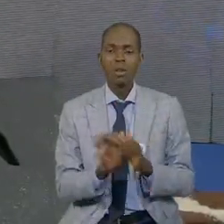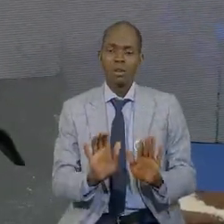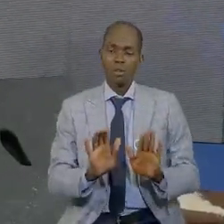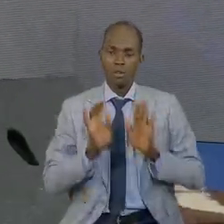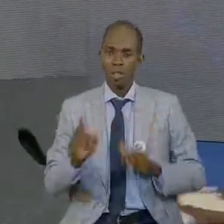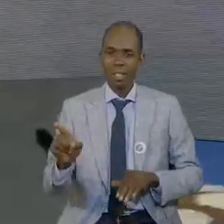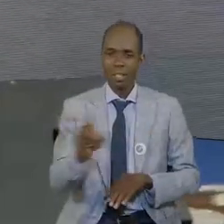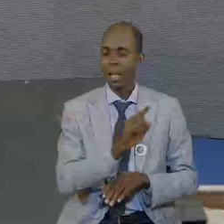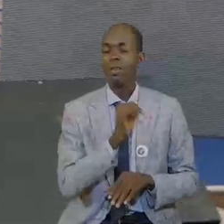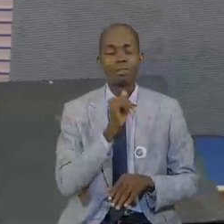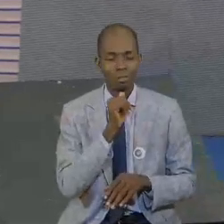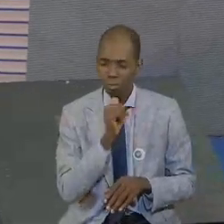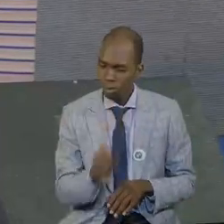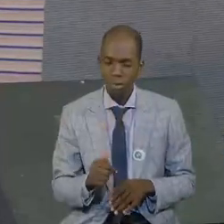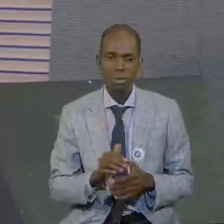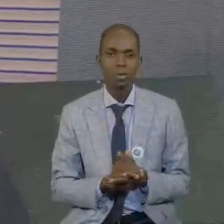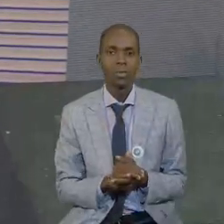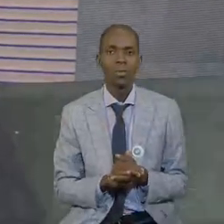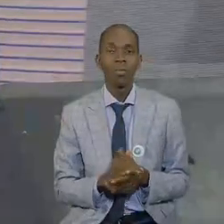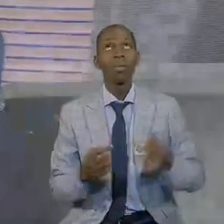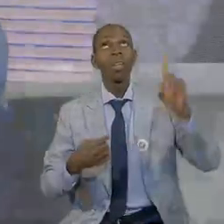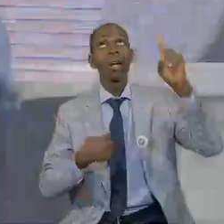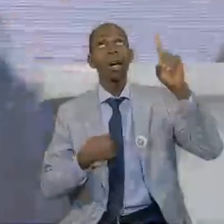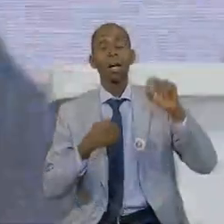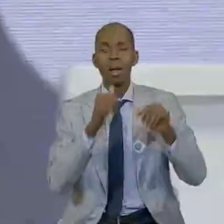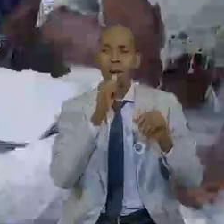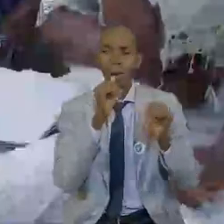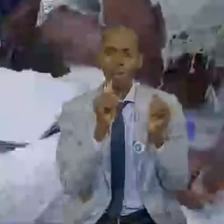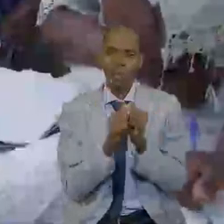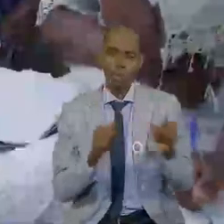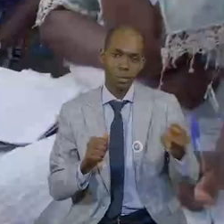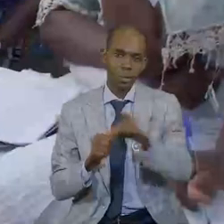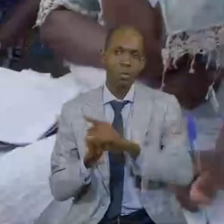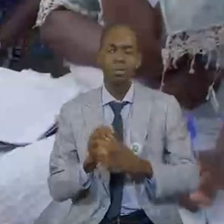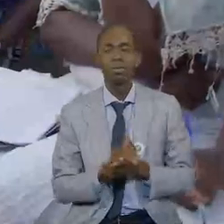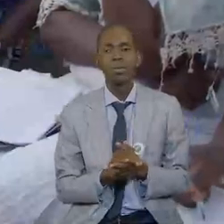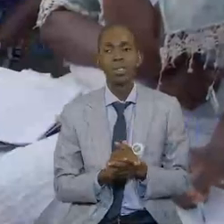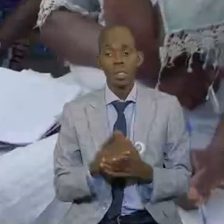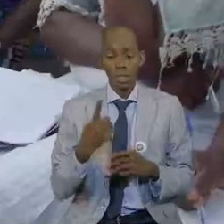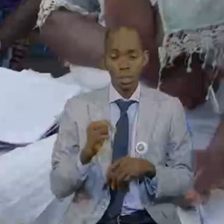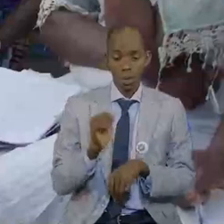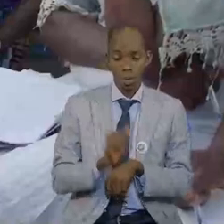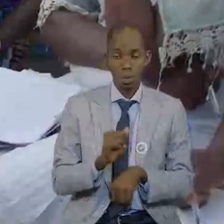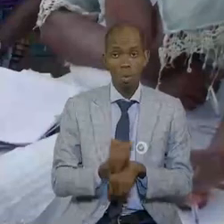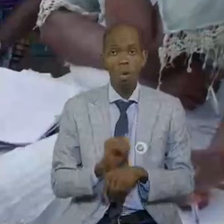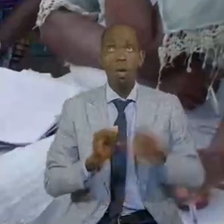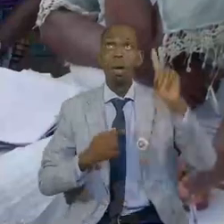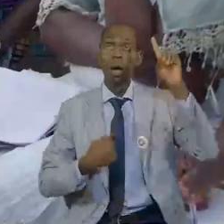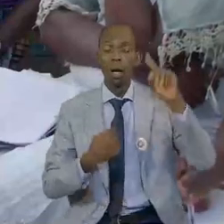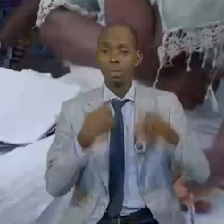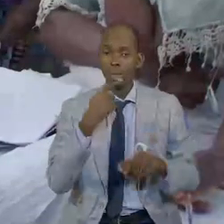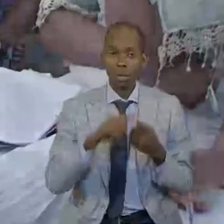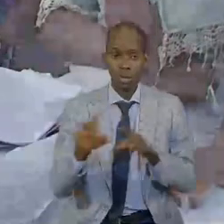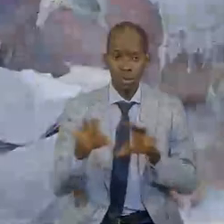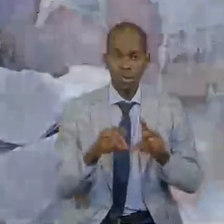crains rien. I am with thee. Je suis avec toi. The work I'm telling you to do, I will assist